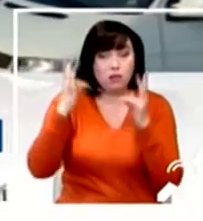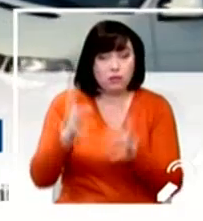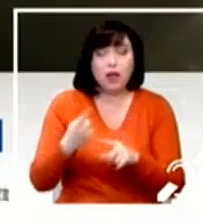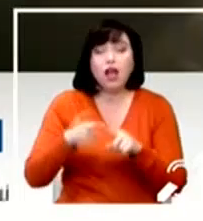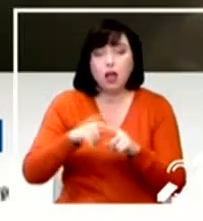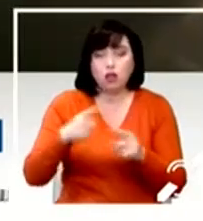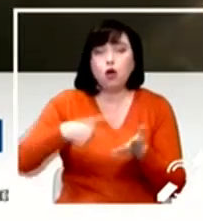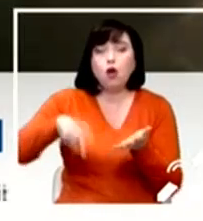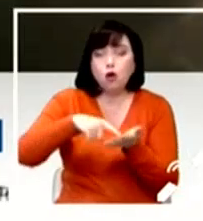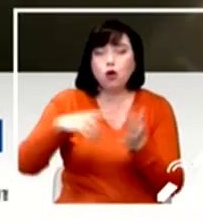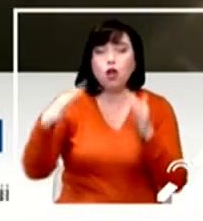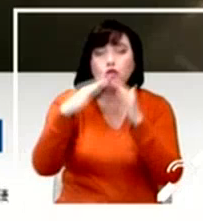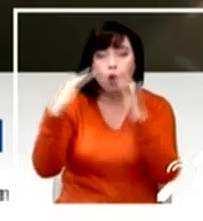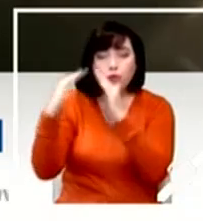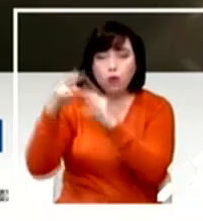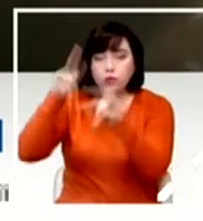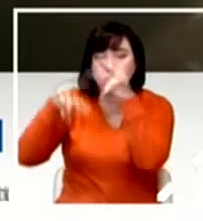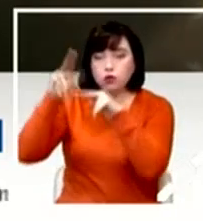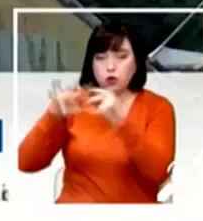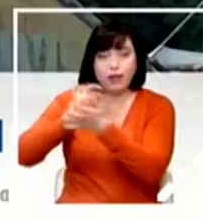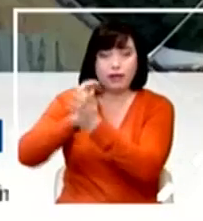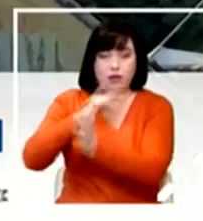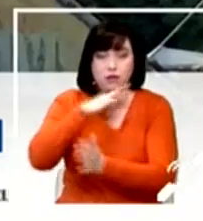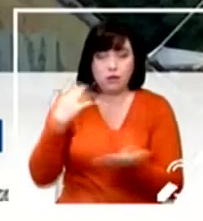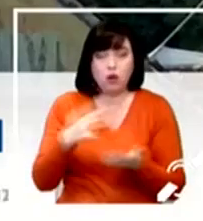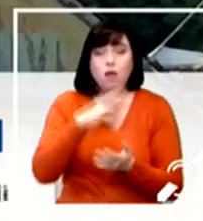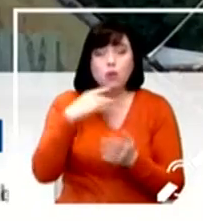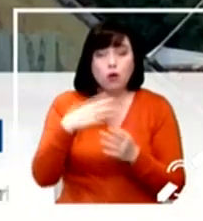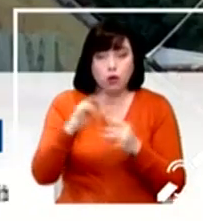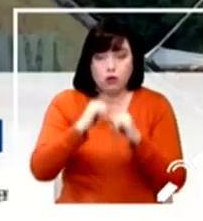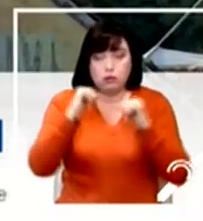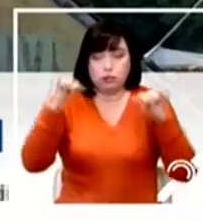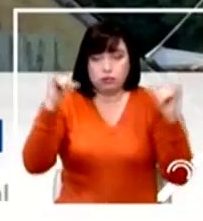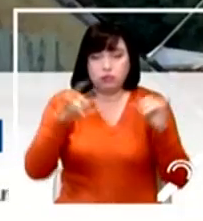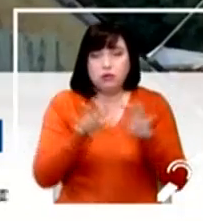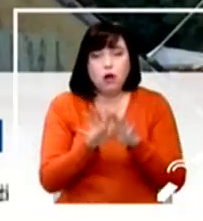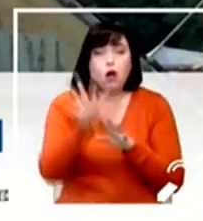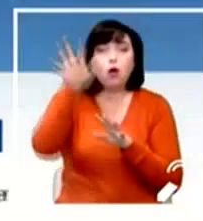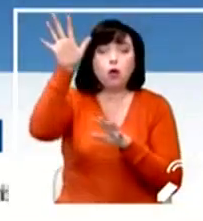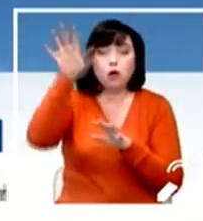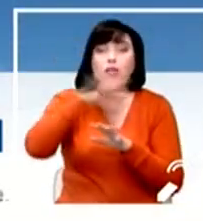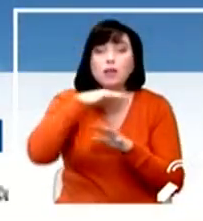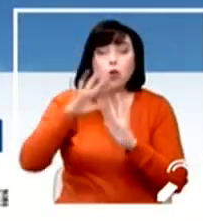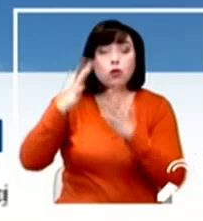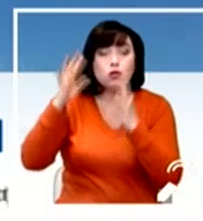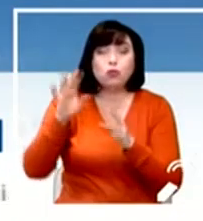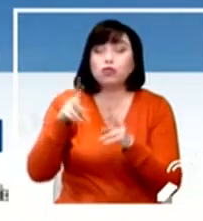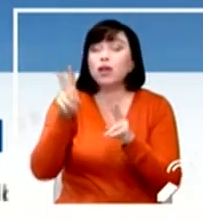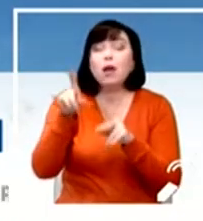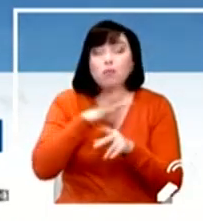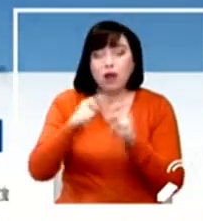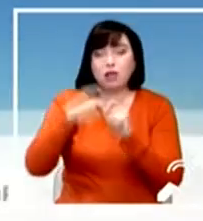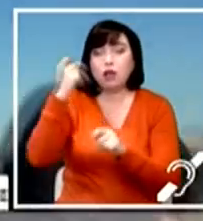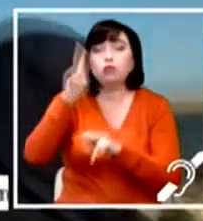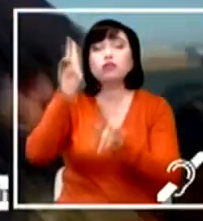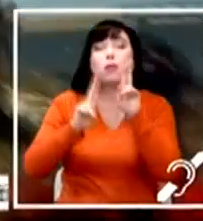și urbanizarea excesivă a insulei Ischia. Micile localități s-au tot extins pe relieful muntos și în multe cazuri nu ar fi fost